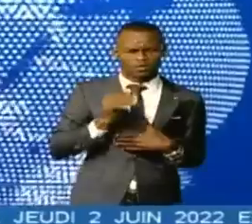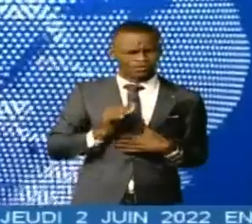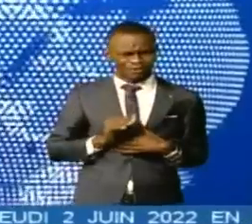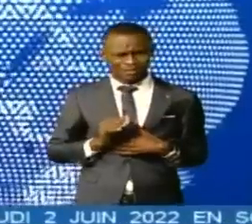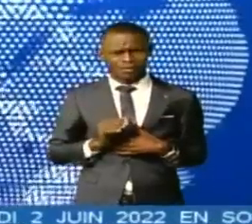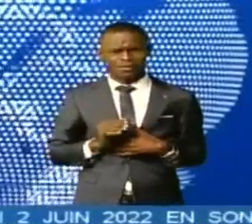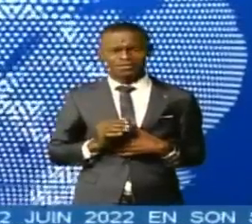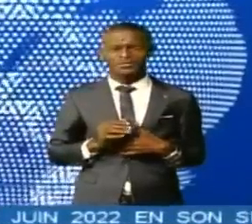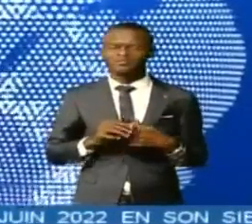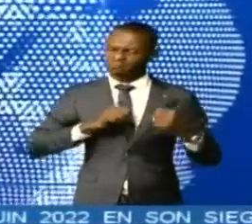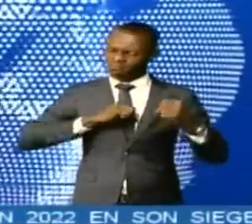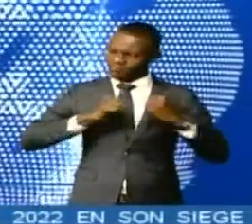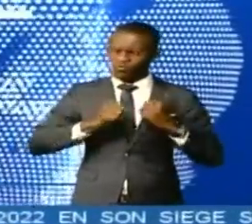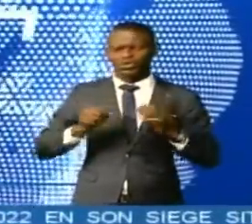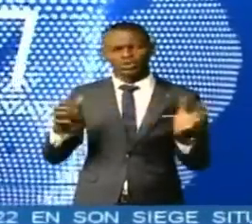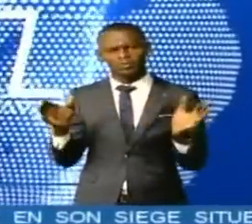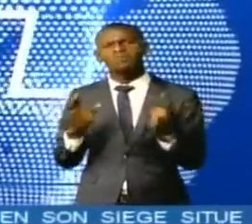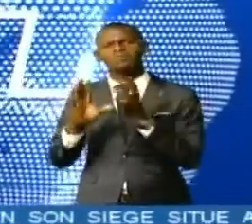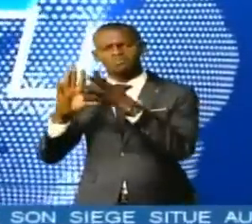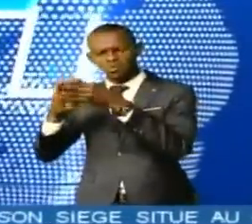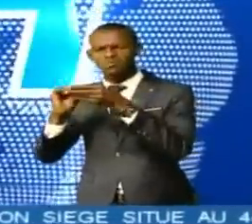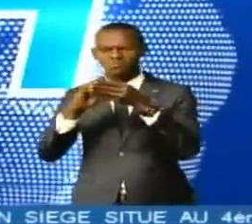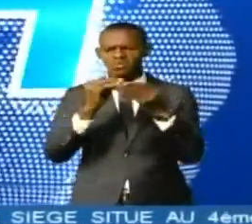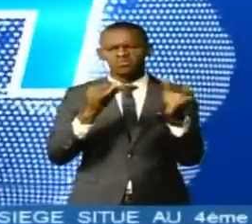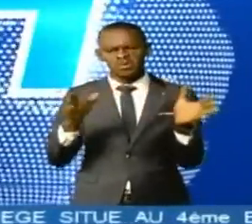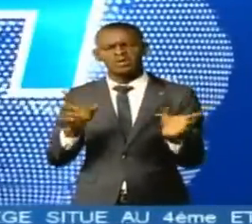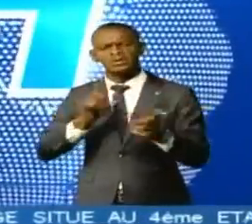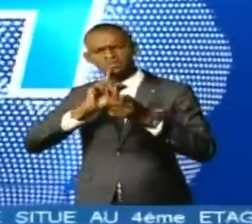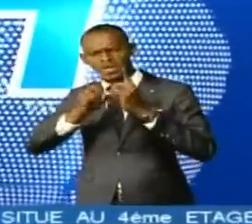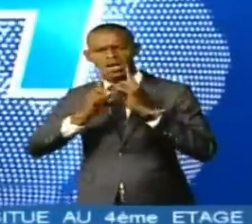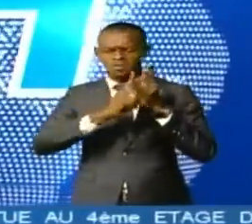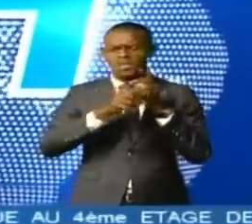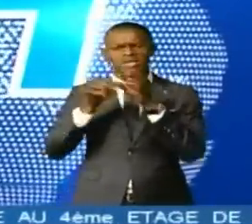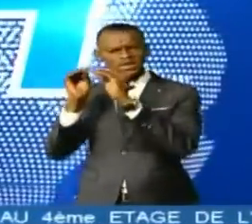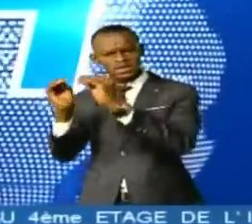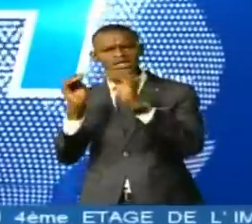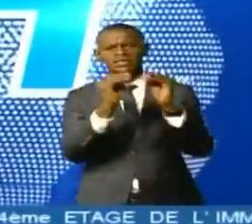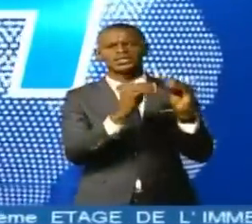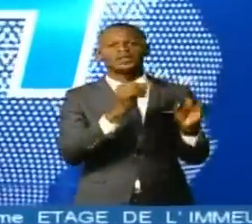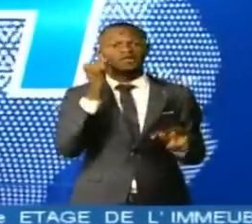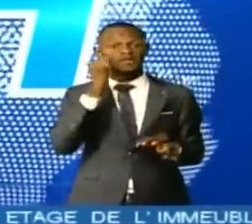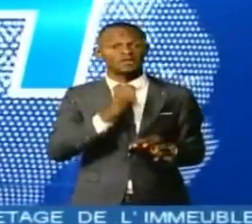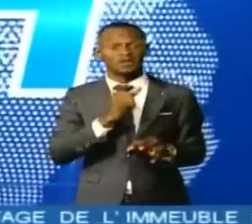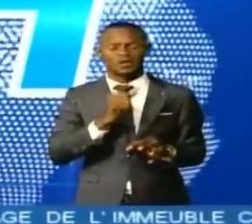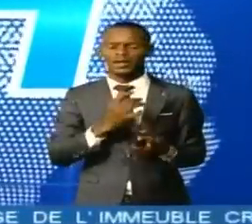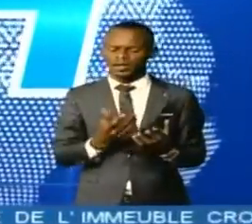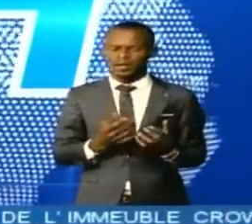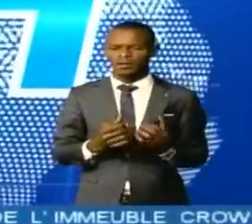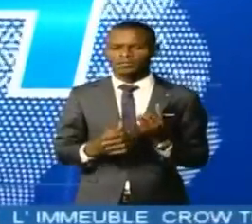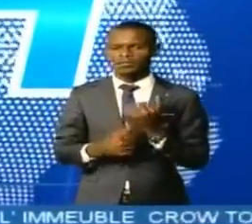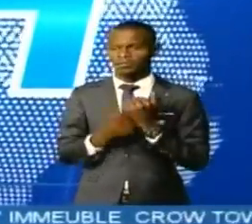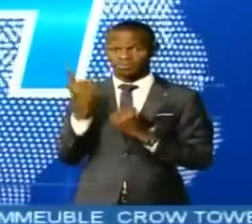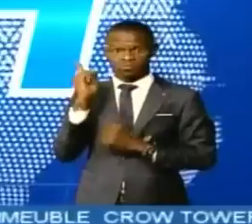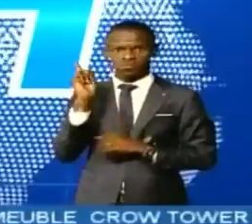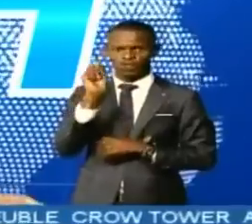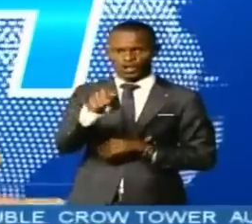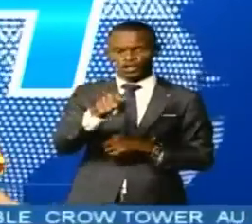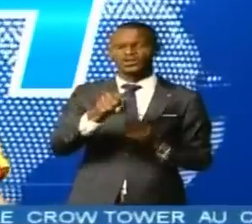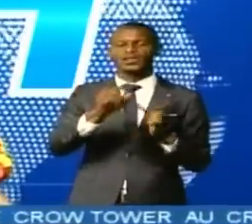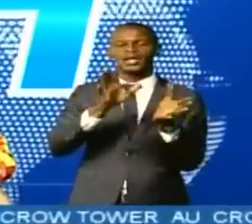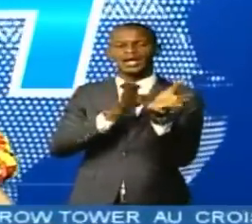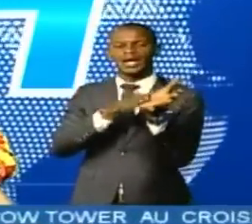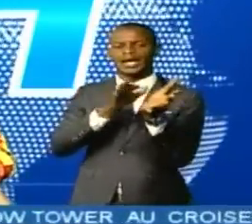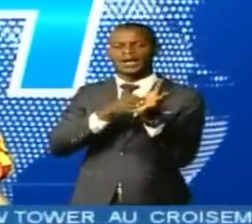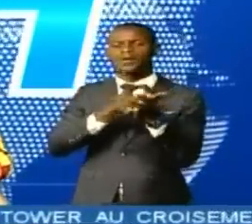de Bandalungwa pour en discuter avec les élèves à l'occasion de la Journée mondiale de l'hygiène menstruelle célébrée